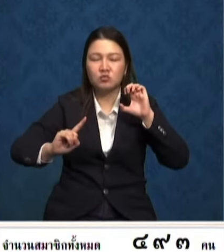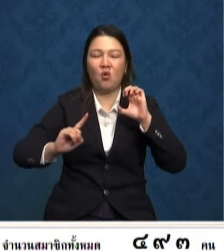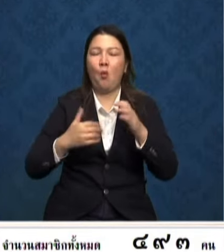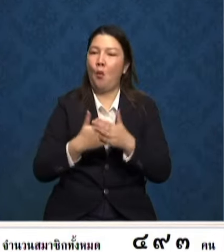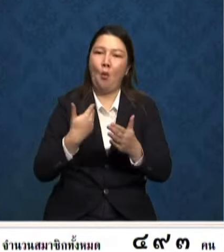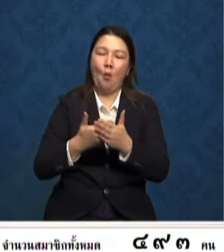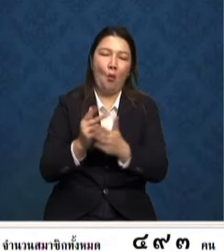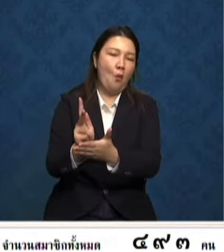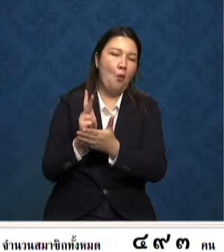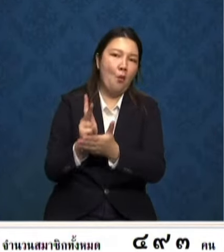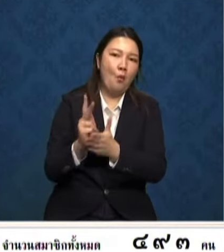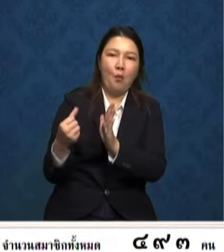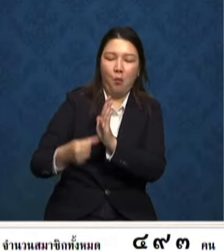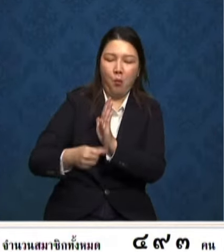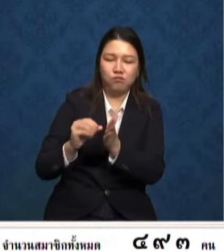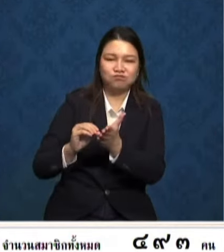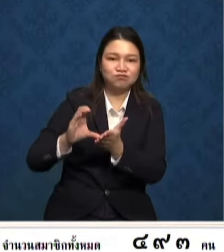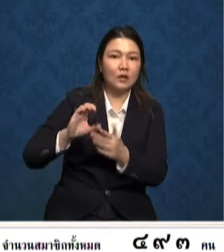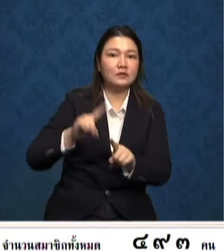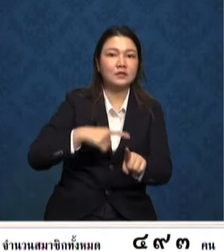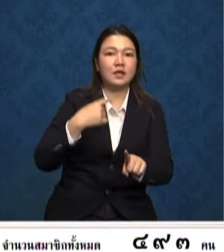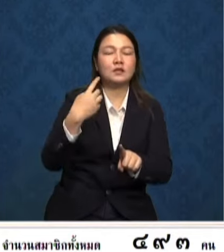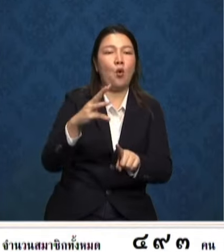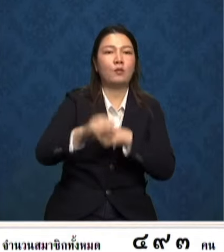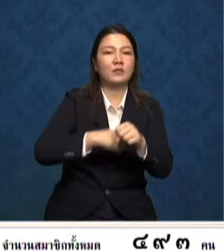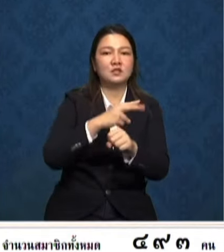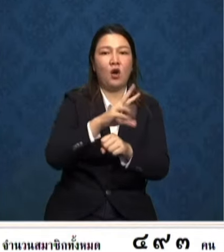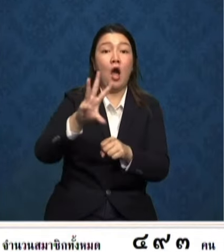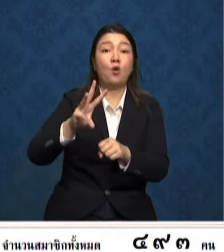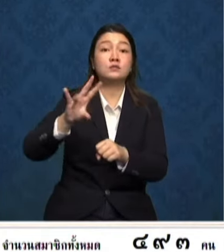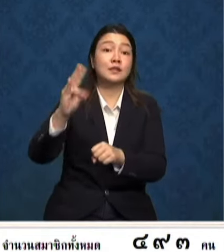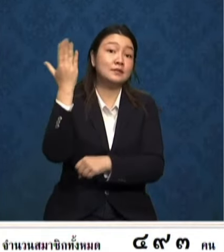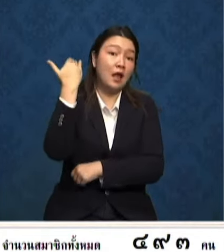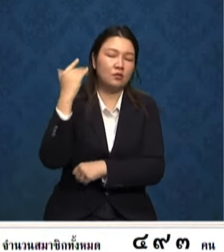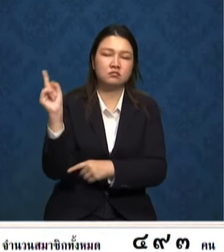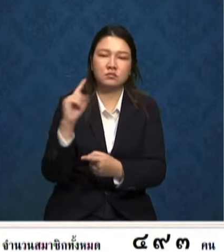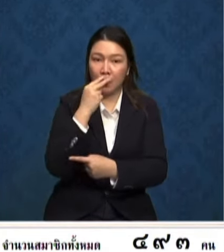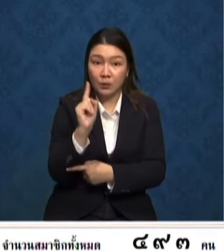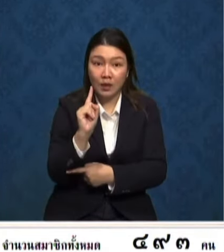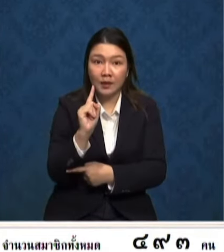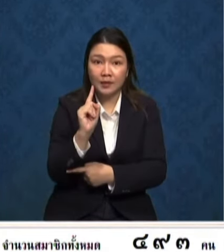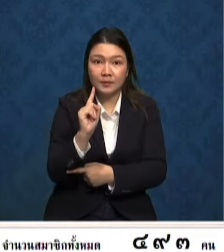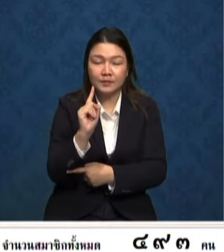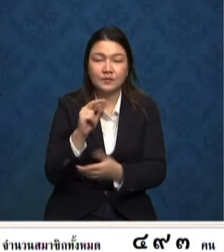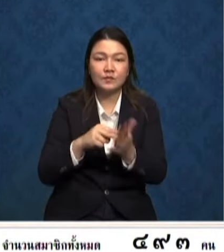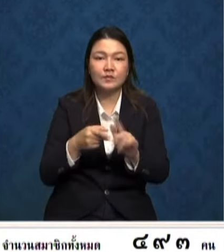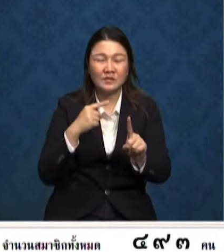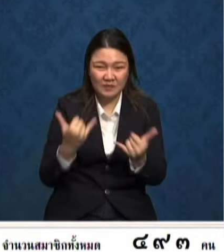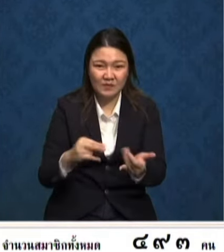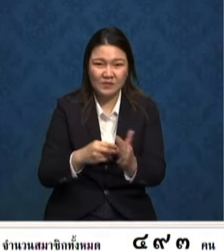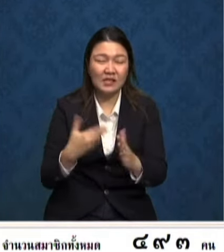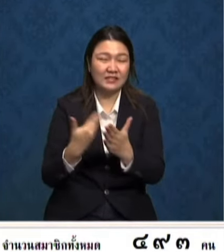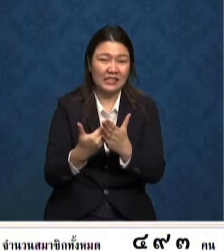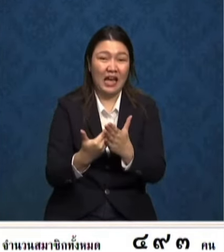เร็วณสิ้นเดือนมิถุนายนปี2567รัฐบาลมียอดหนี้สาธารณะคงค้